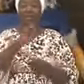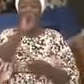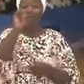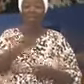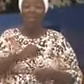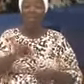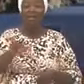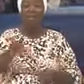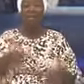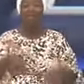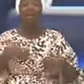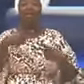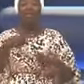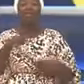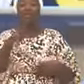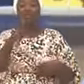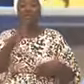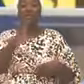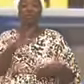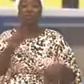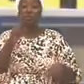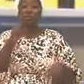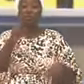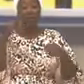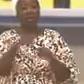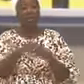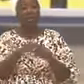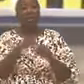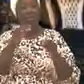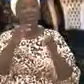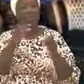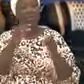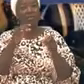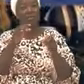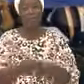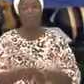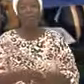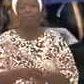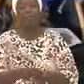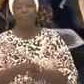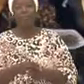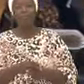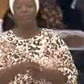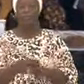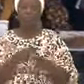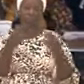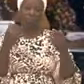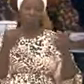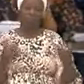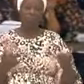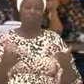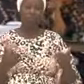et également survivra au nom de jésus maintenant